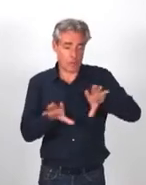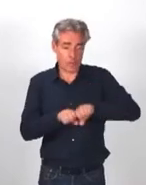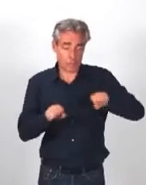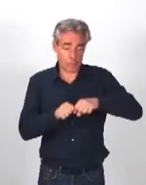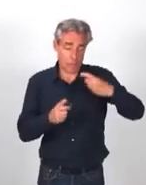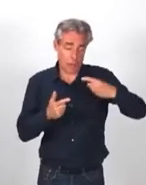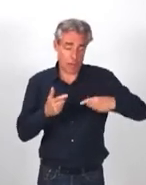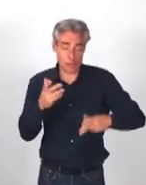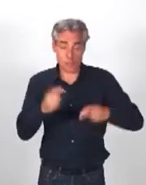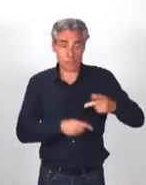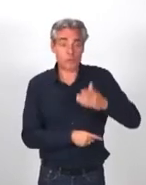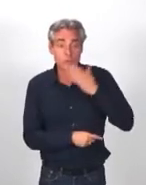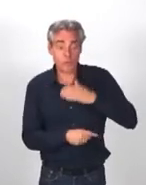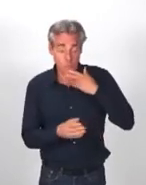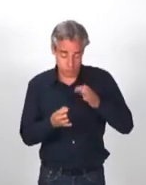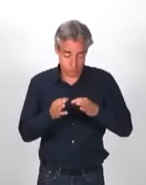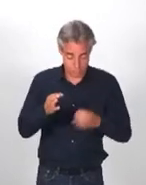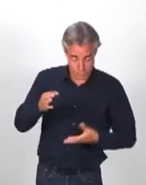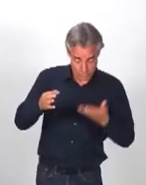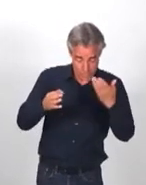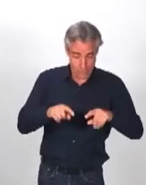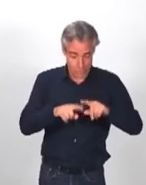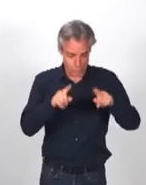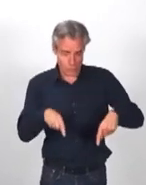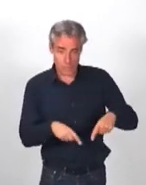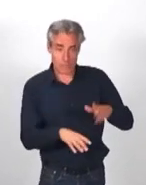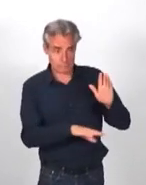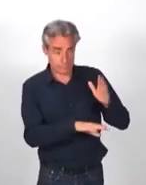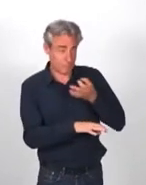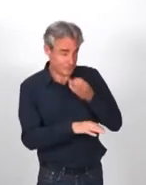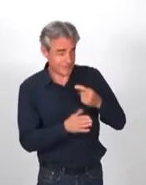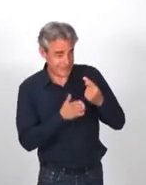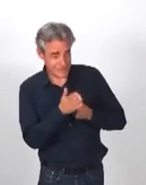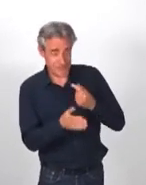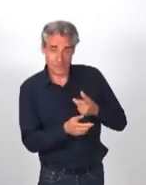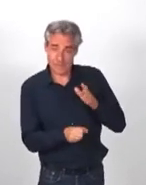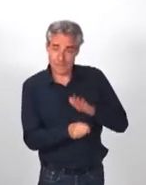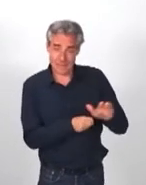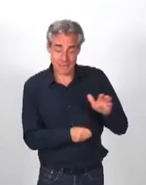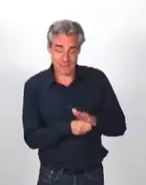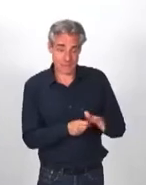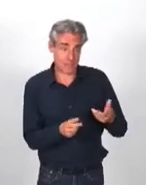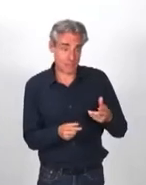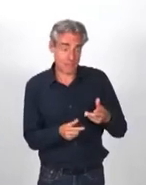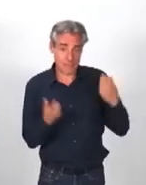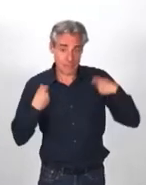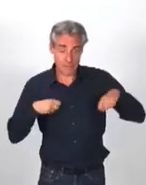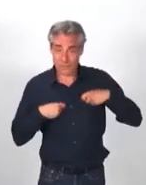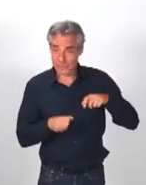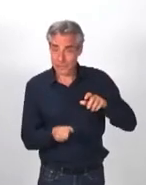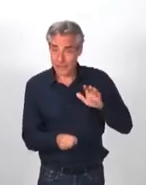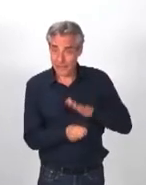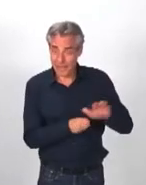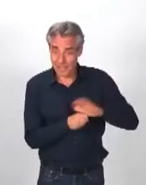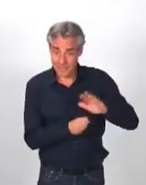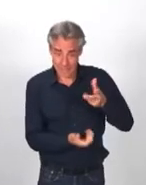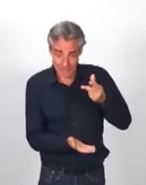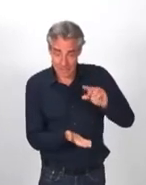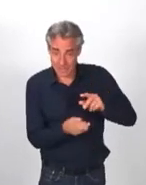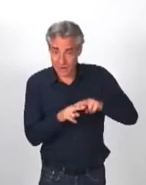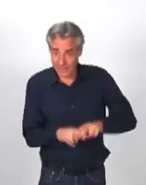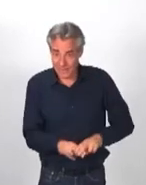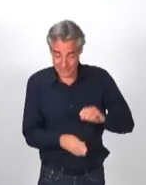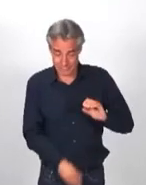mieux, eh bien le budget, dont j'ai à plusieurs fois dit qu'il était trop faible, n'est pas consommé complètement. Et c'est